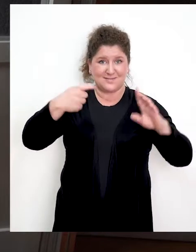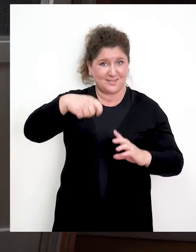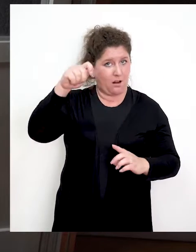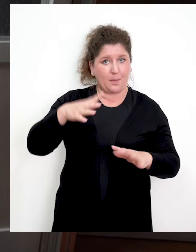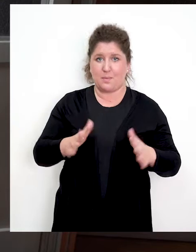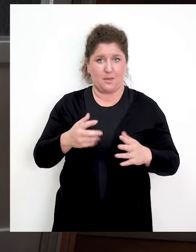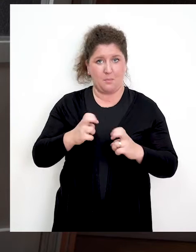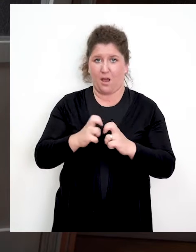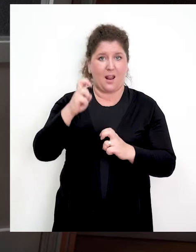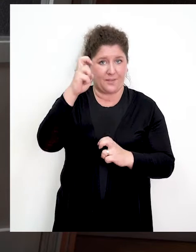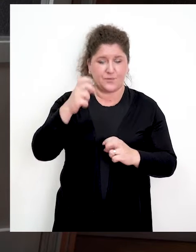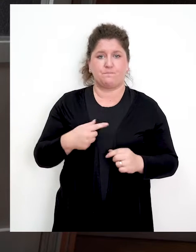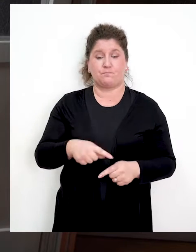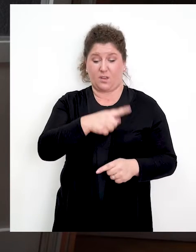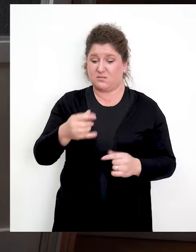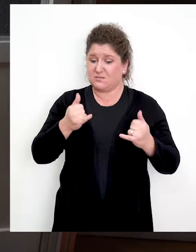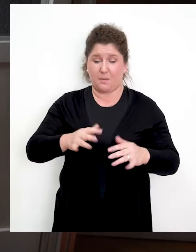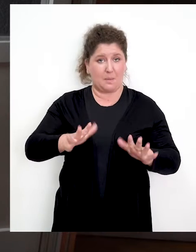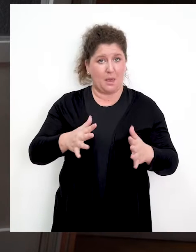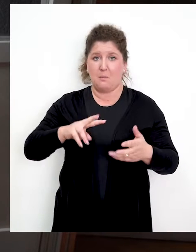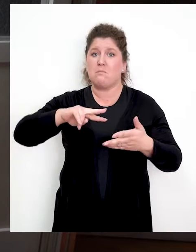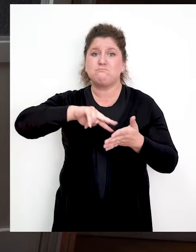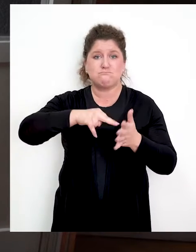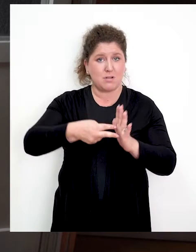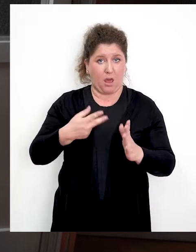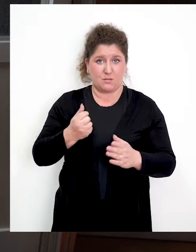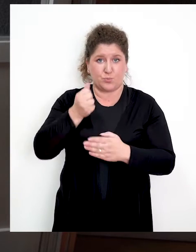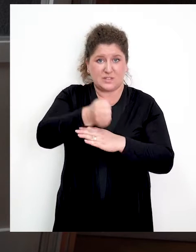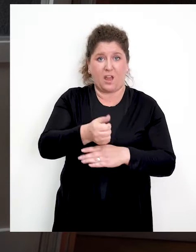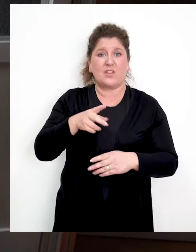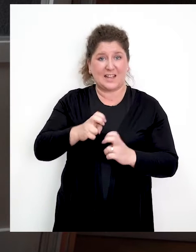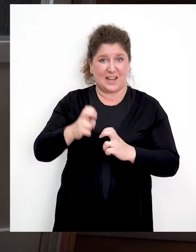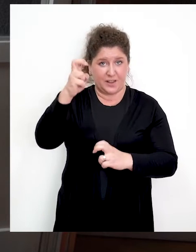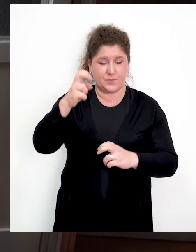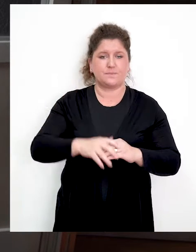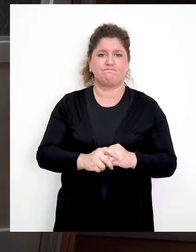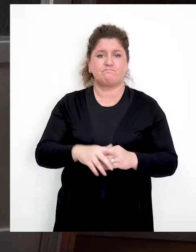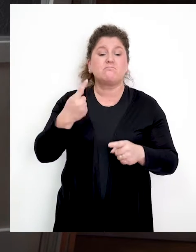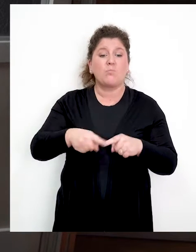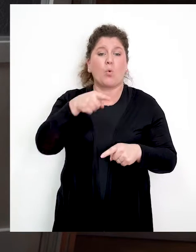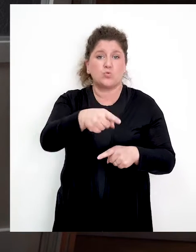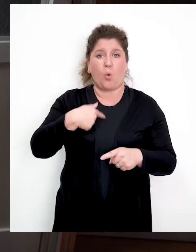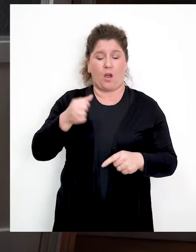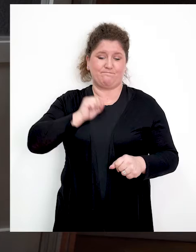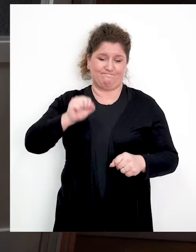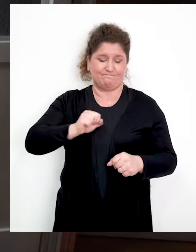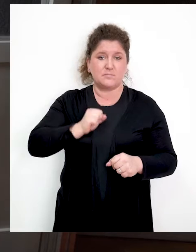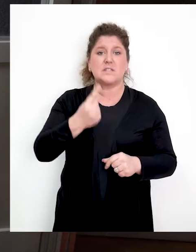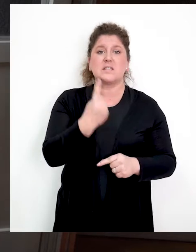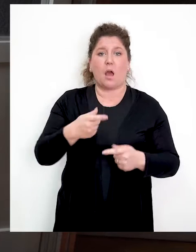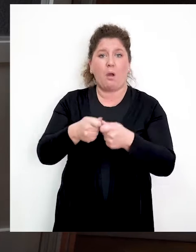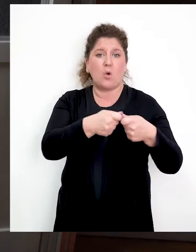neki lift. Tako da sam bila primorana sama se angažirati. Znači, prikupljam sredstva za